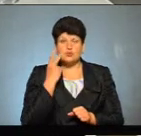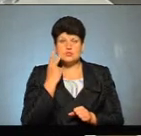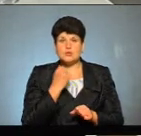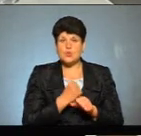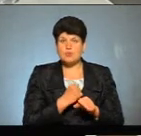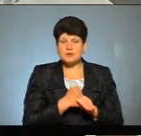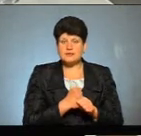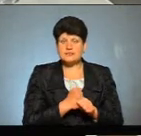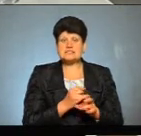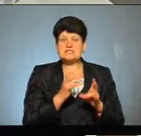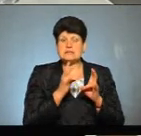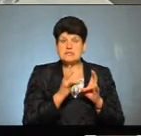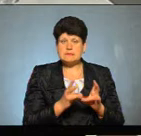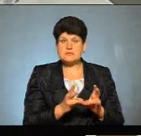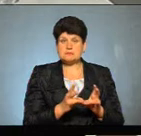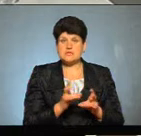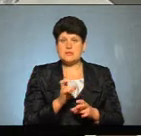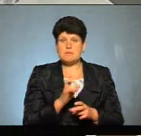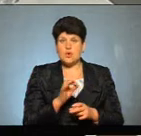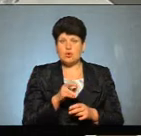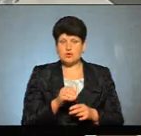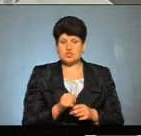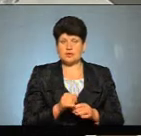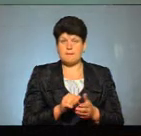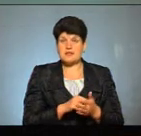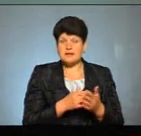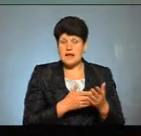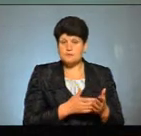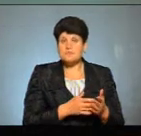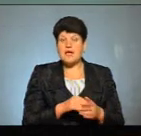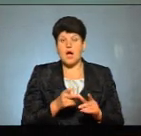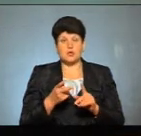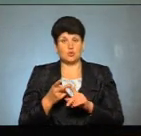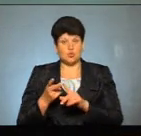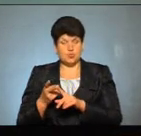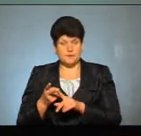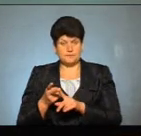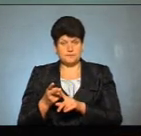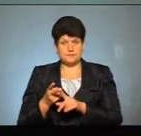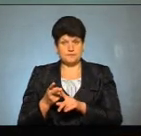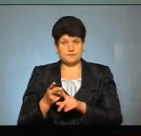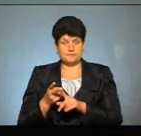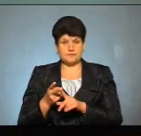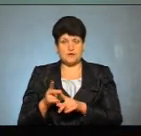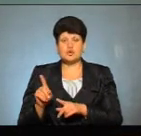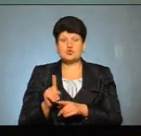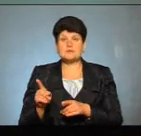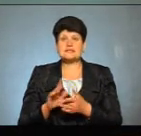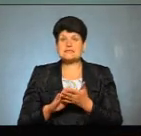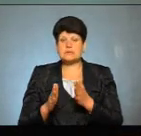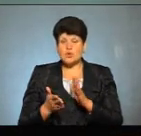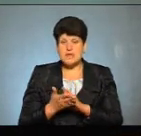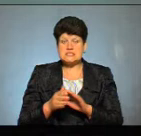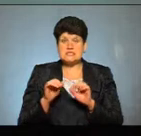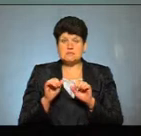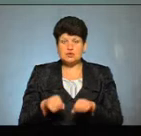працюють з небезпечним біологічним матеріалом. А по-друге, щоб ситуація з